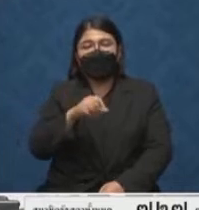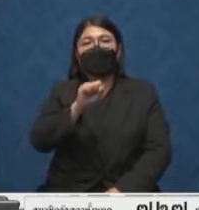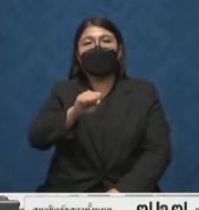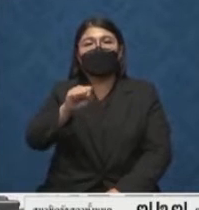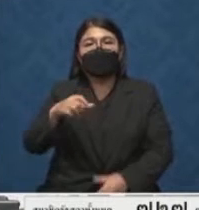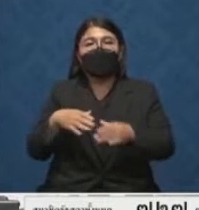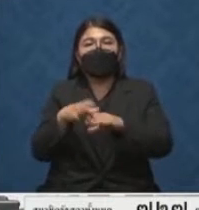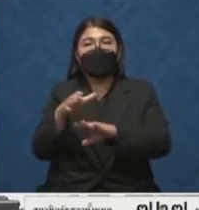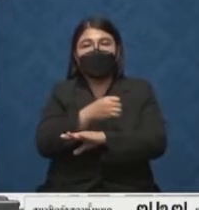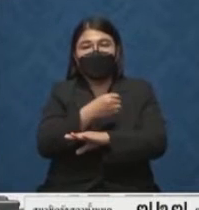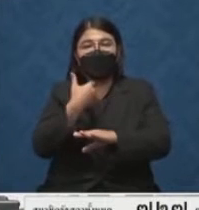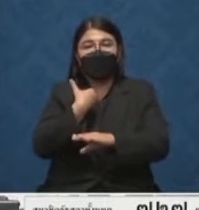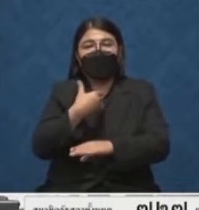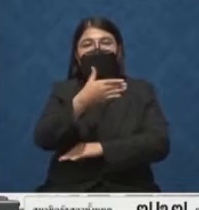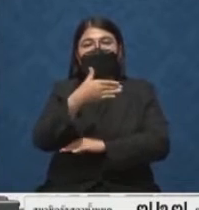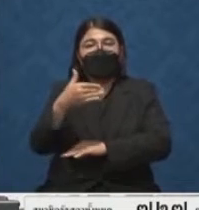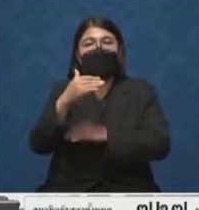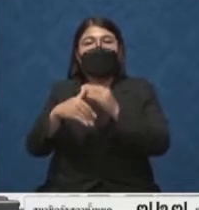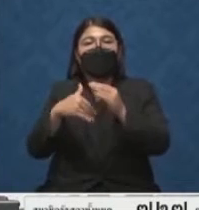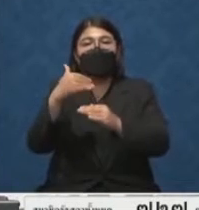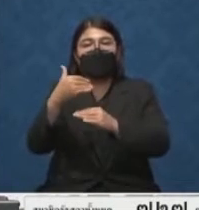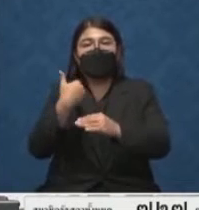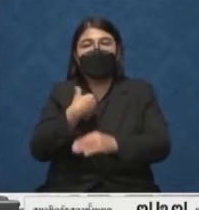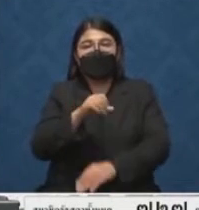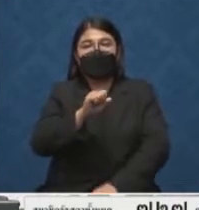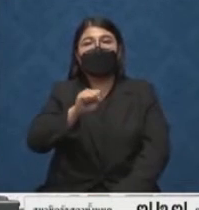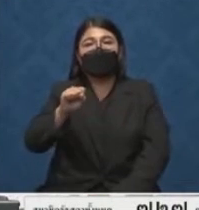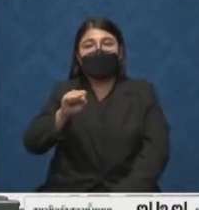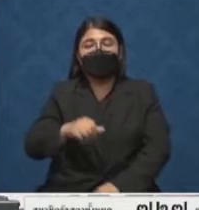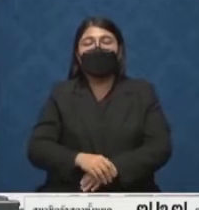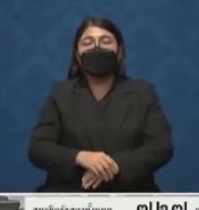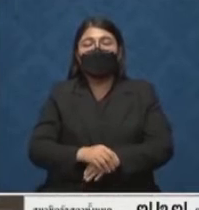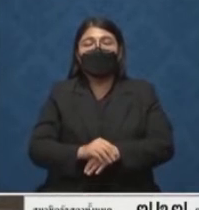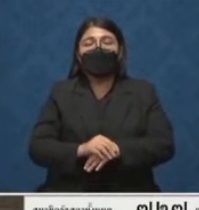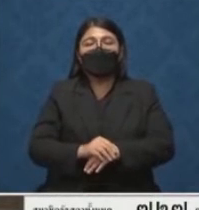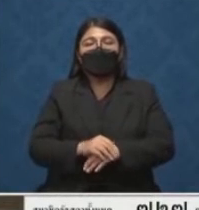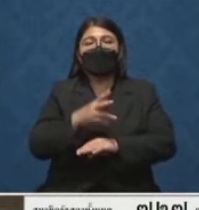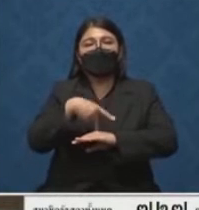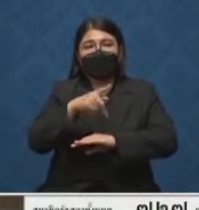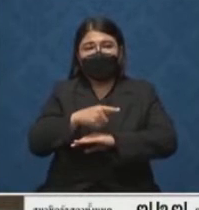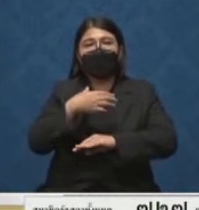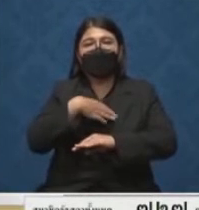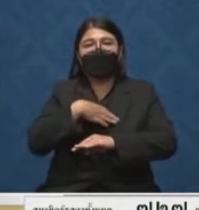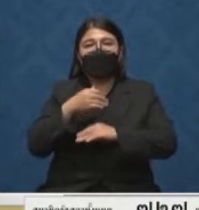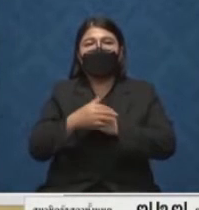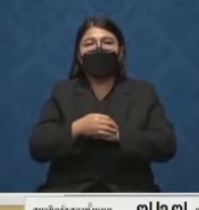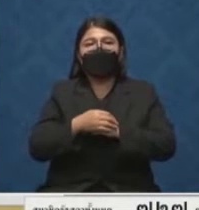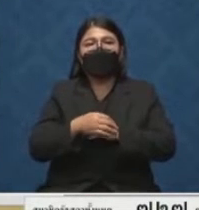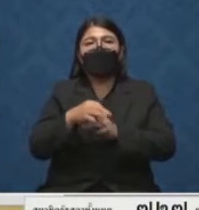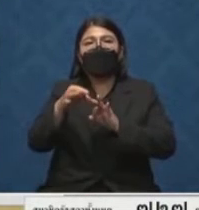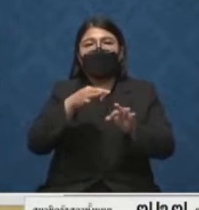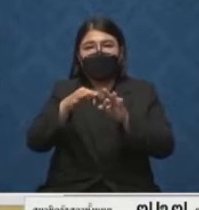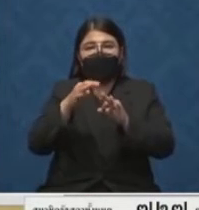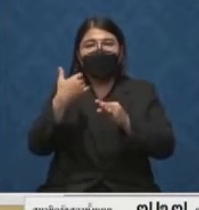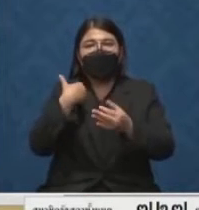ปักชาตไทยพัฒนาในธรรณะสมชิกรัศภาธรธานทคอรบครับผมขออการในการอัพิปรายร่างแก้ไขลึนูนทั้ง